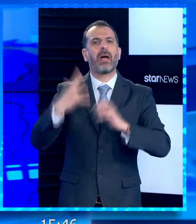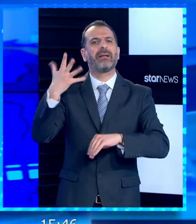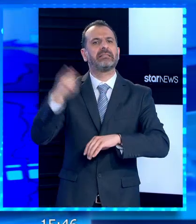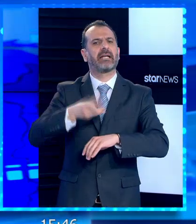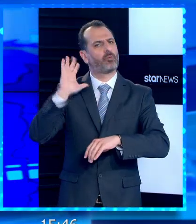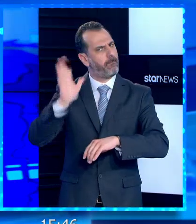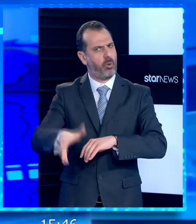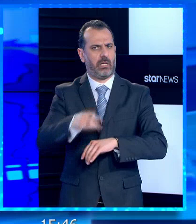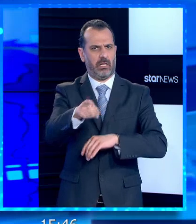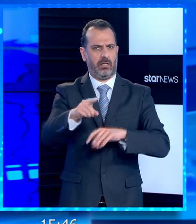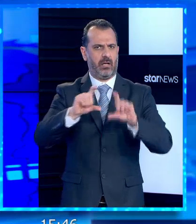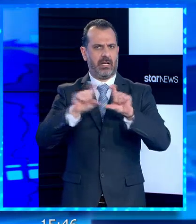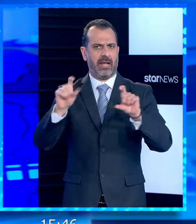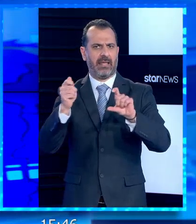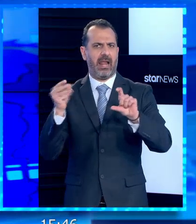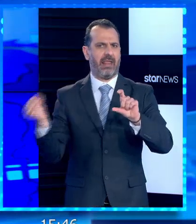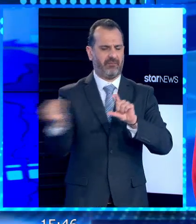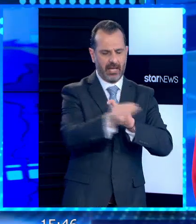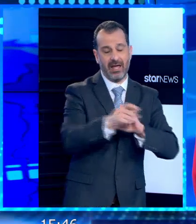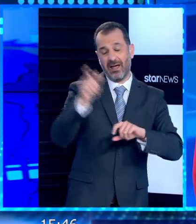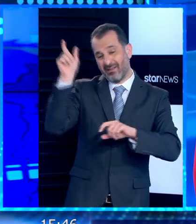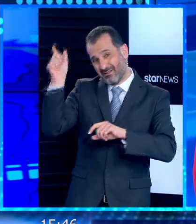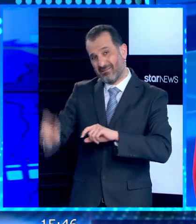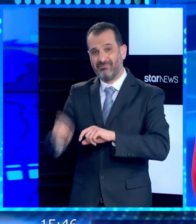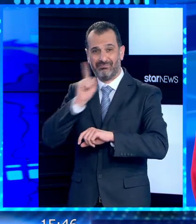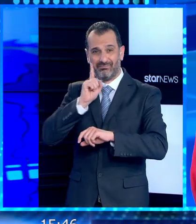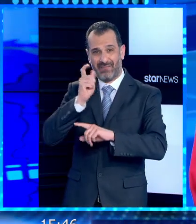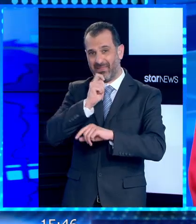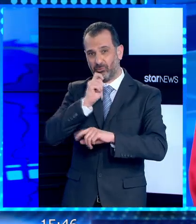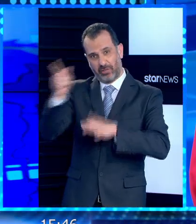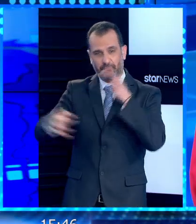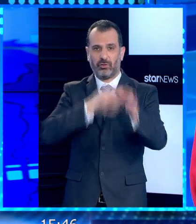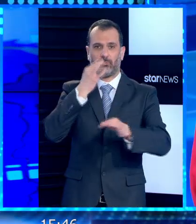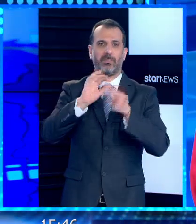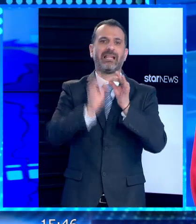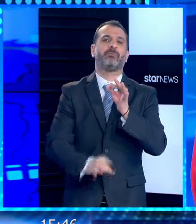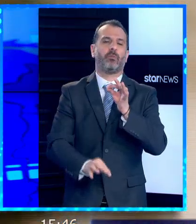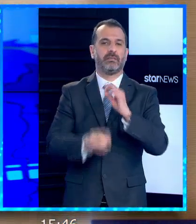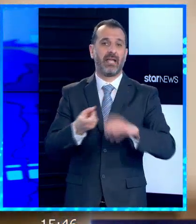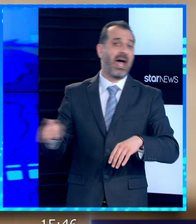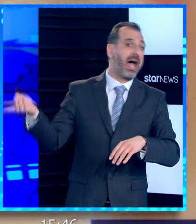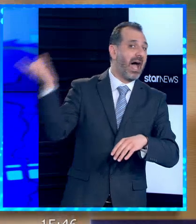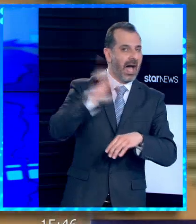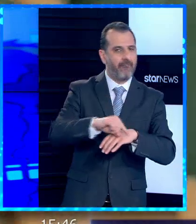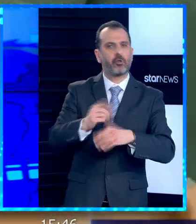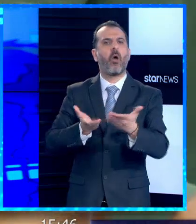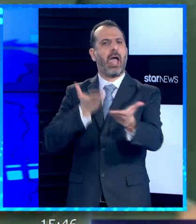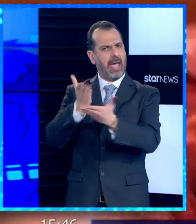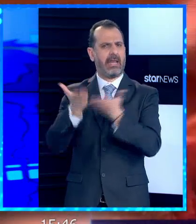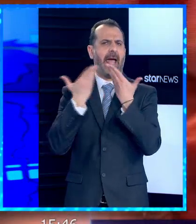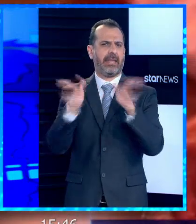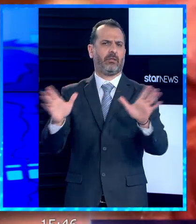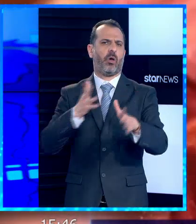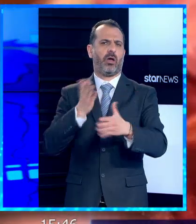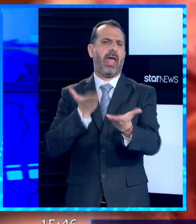ανέφερε ο κυβερνητικός εκπρόσωπος. Τις λεπτομέρειες θα μας μεταφέρει η Μαρία Παπά. Μαρία. Ανοίγει αύριο, Ράνια. Οι ενδιαφερόμενοι φορολογούμενοι